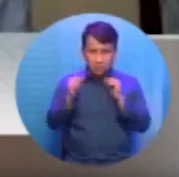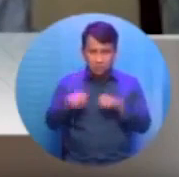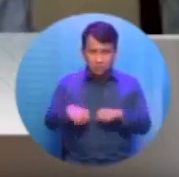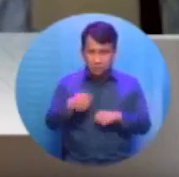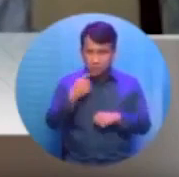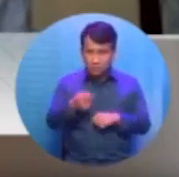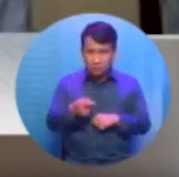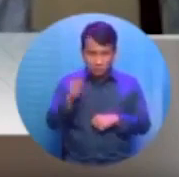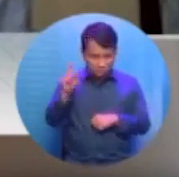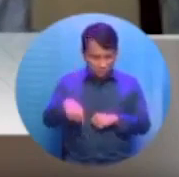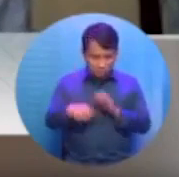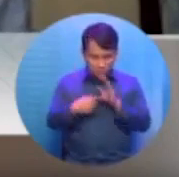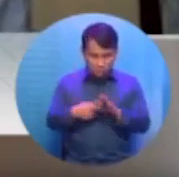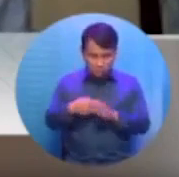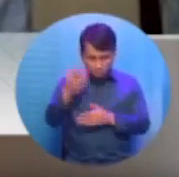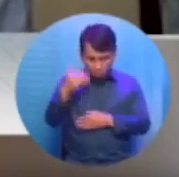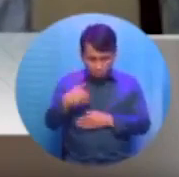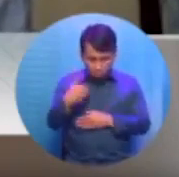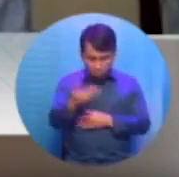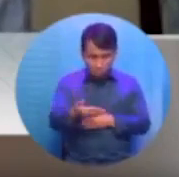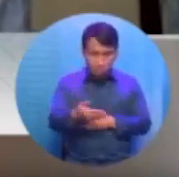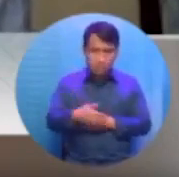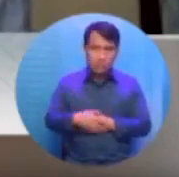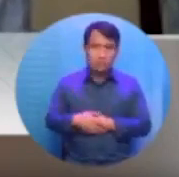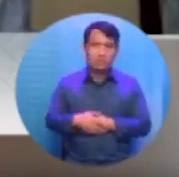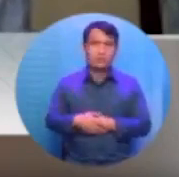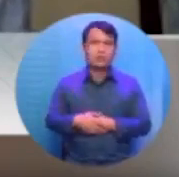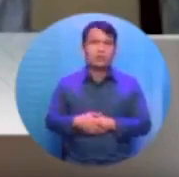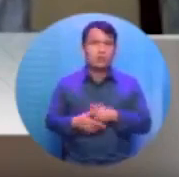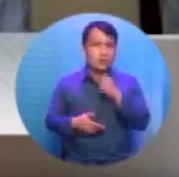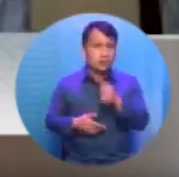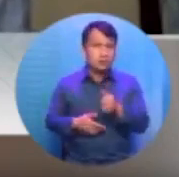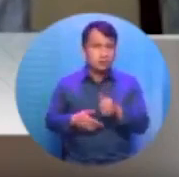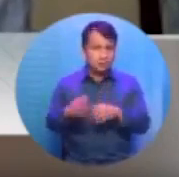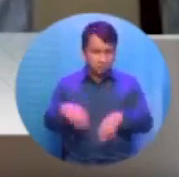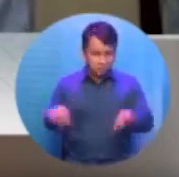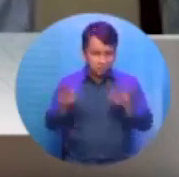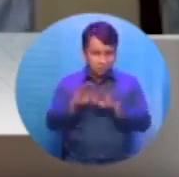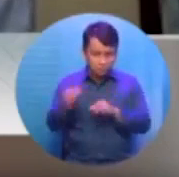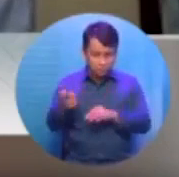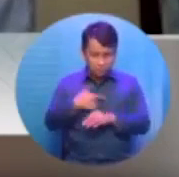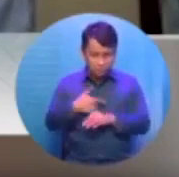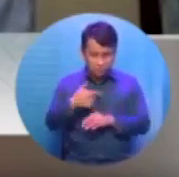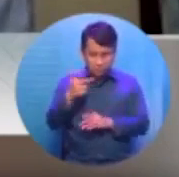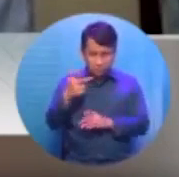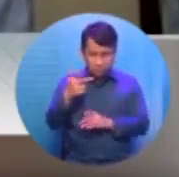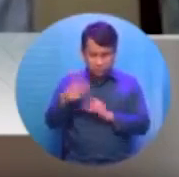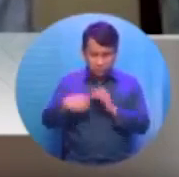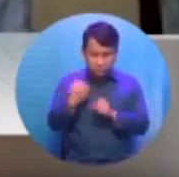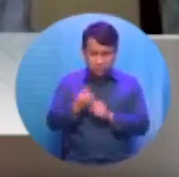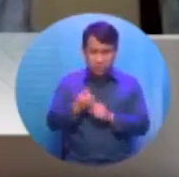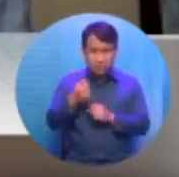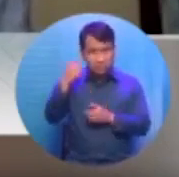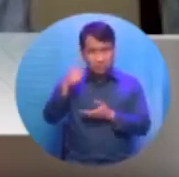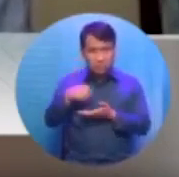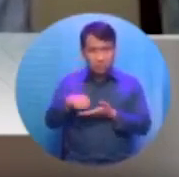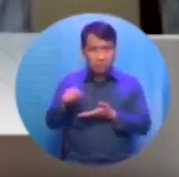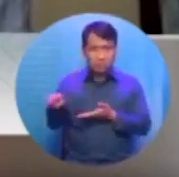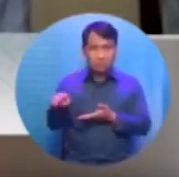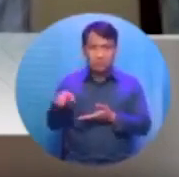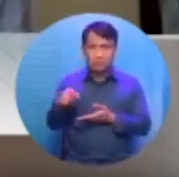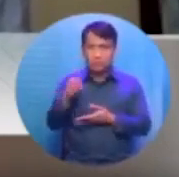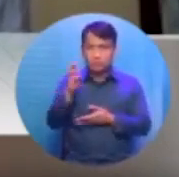na nanalong kagawan kasi iba yung ugali po. Bali, 20 years po yata nagsilbi po na sekretary po yung biyanan